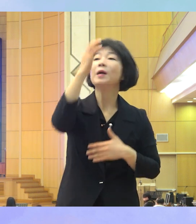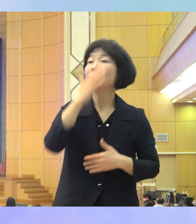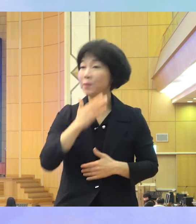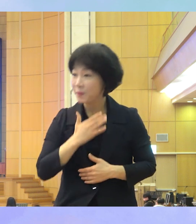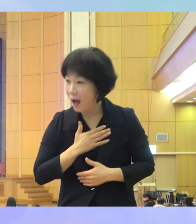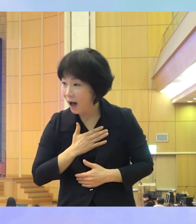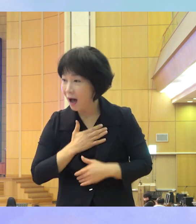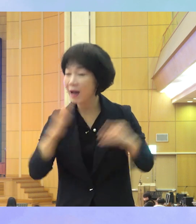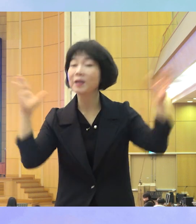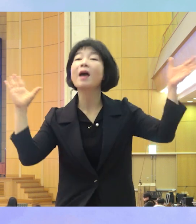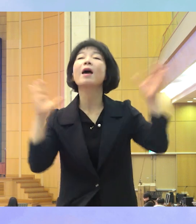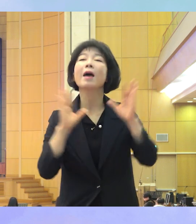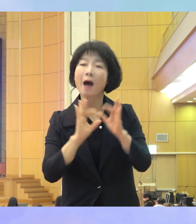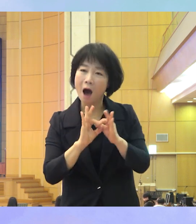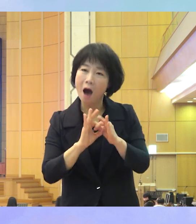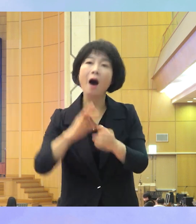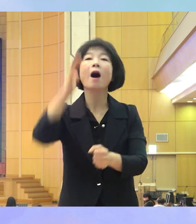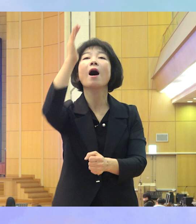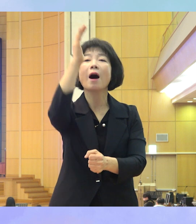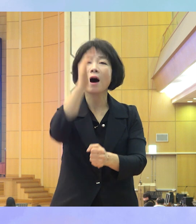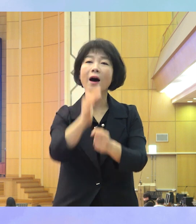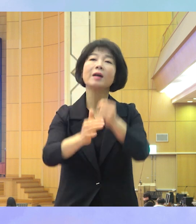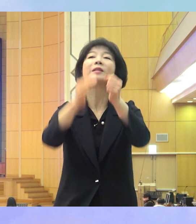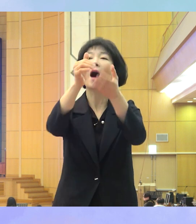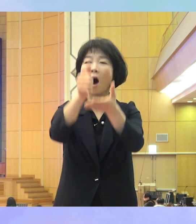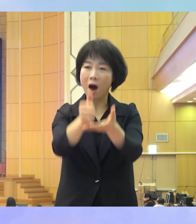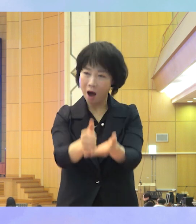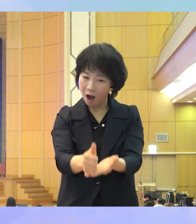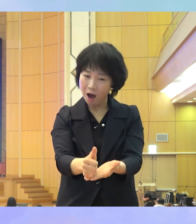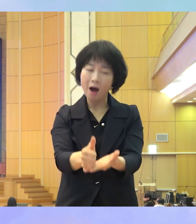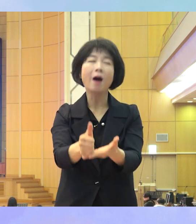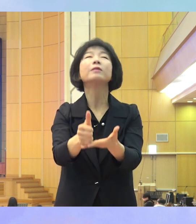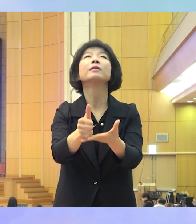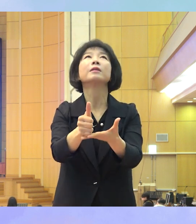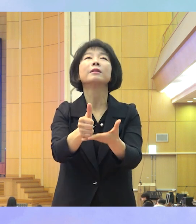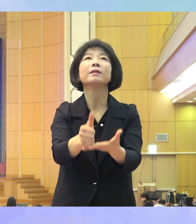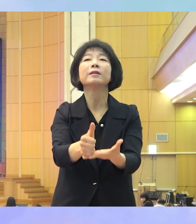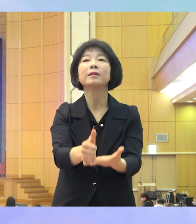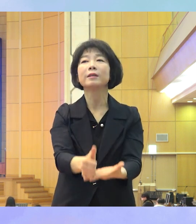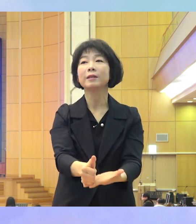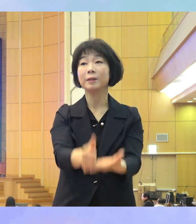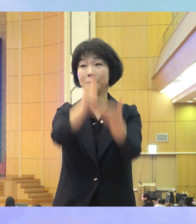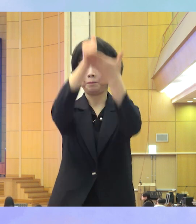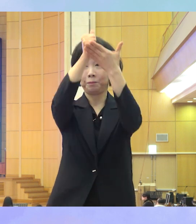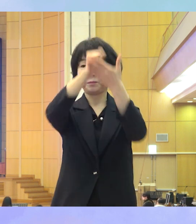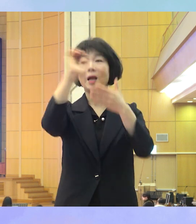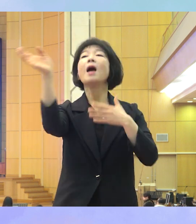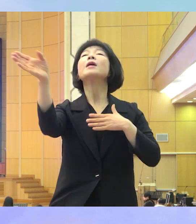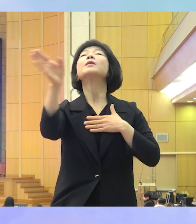좋으신 나의 한 번 더 찬양합니다. 참 좋으신 나의 하나님,